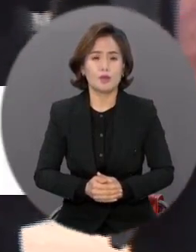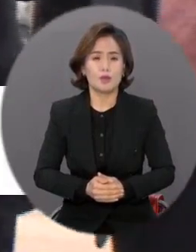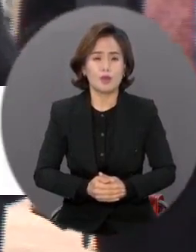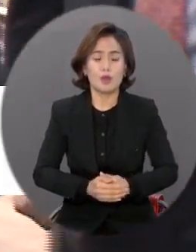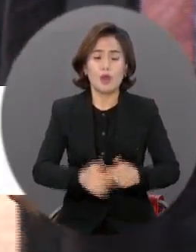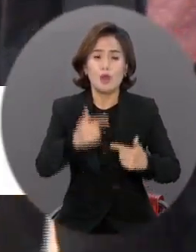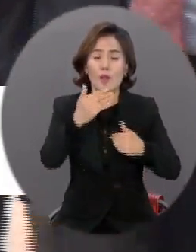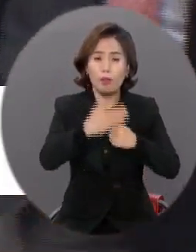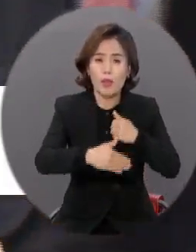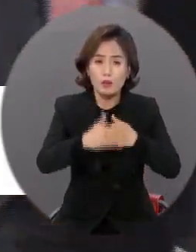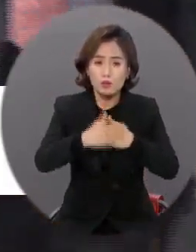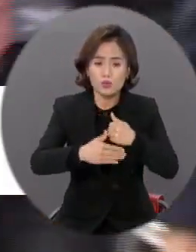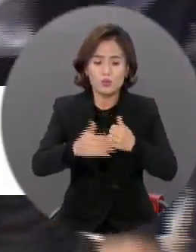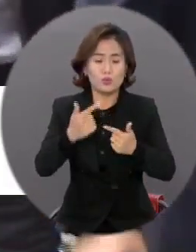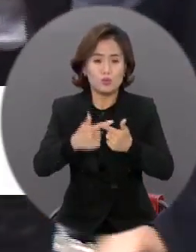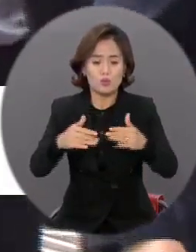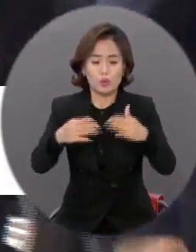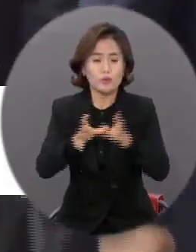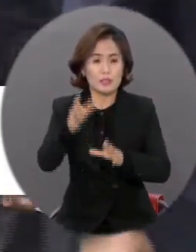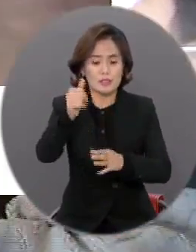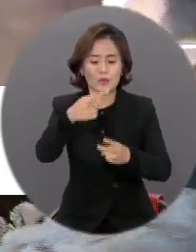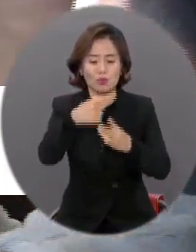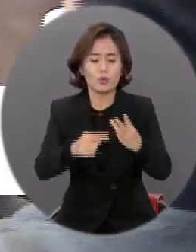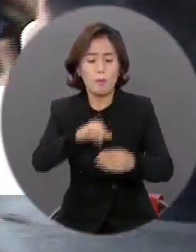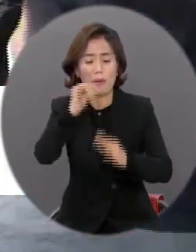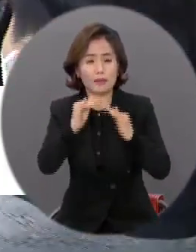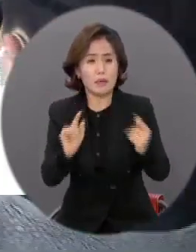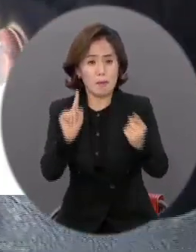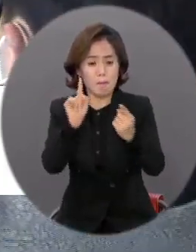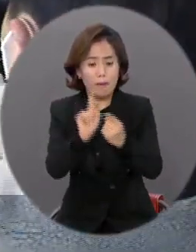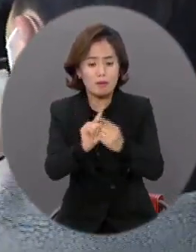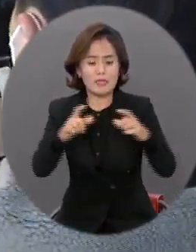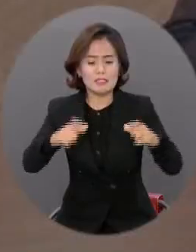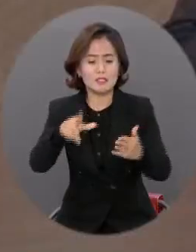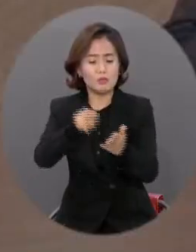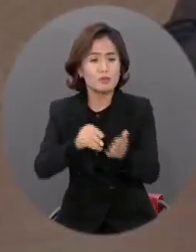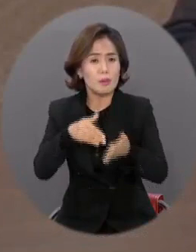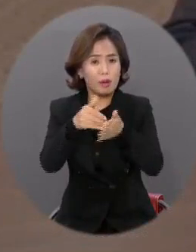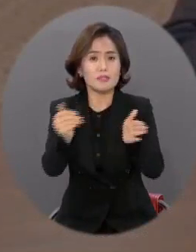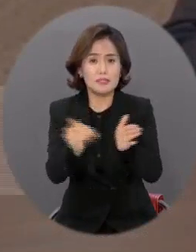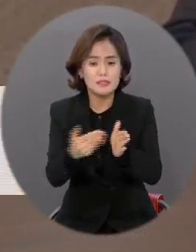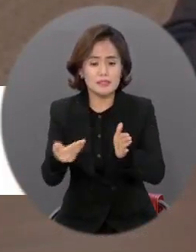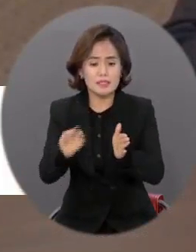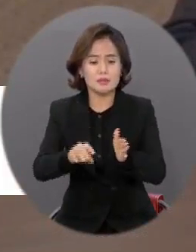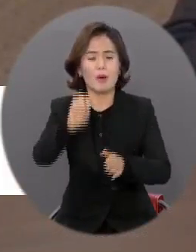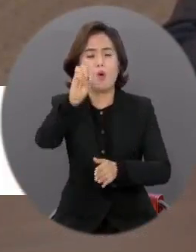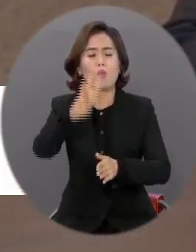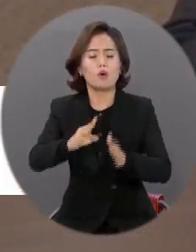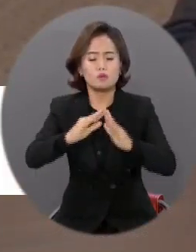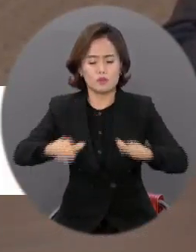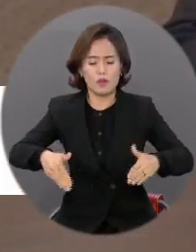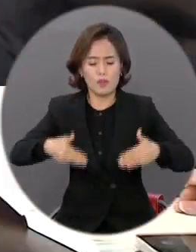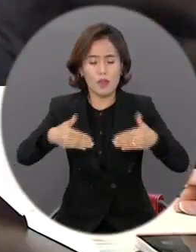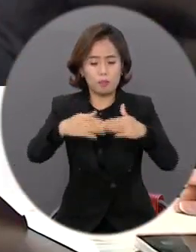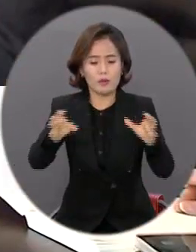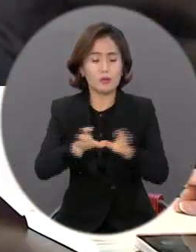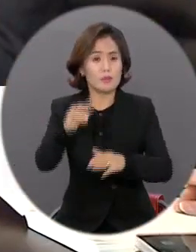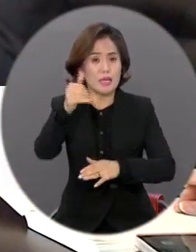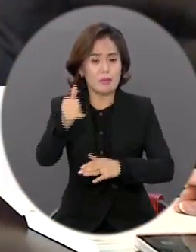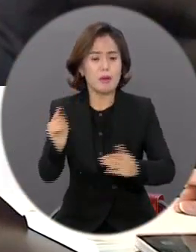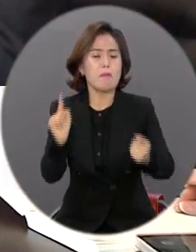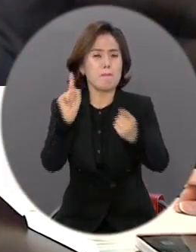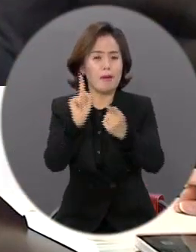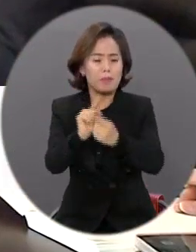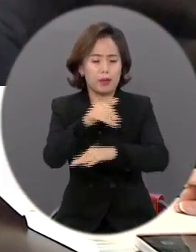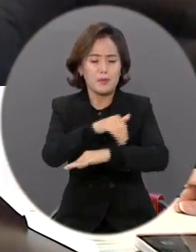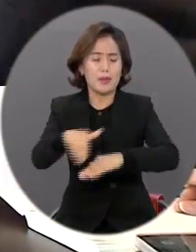부산 광역단체장은 윤석열 당선인을 만나 지역 현안을 건의하기도 했지만 광주 전남 광역단체장은 아직 면담